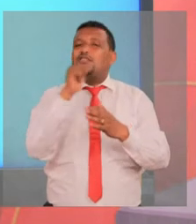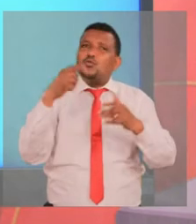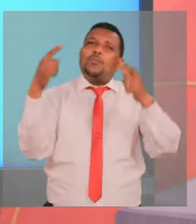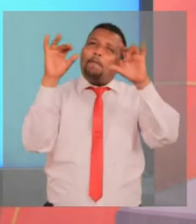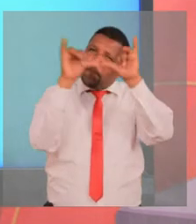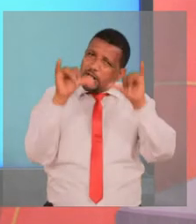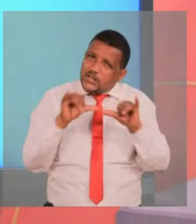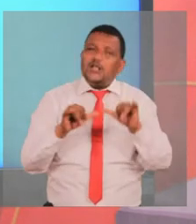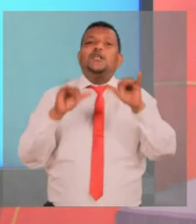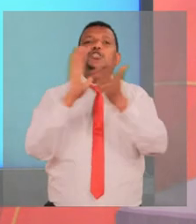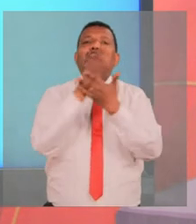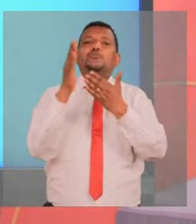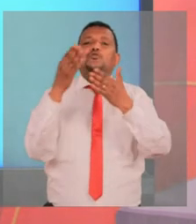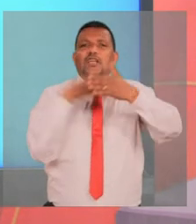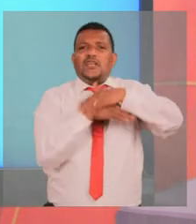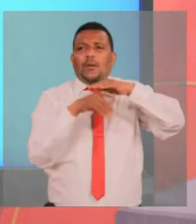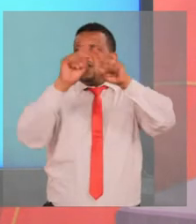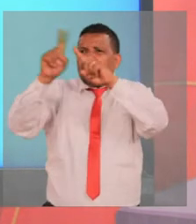सब्सक्राइब